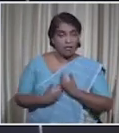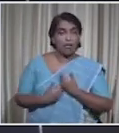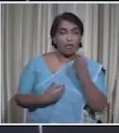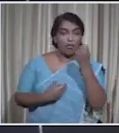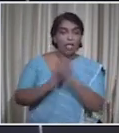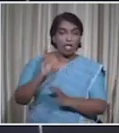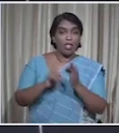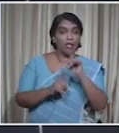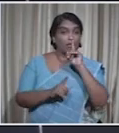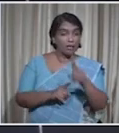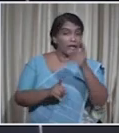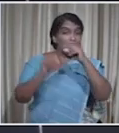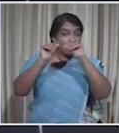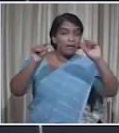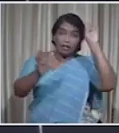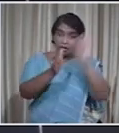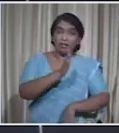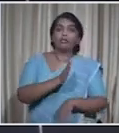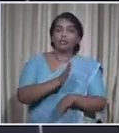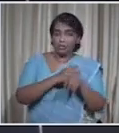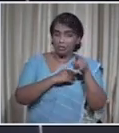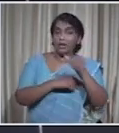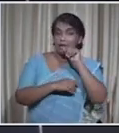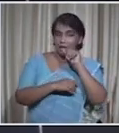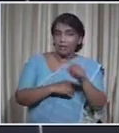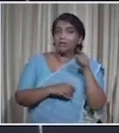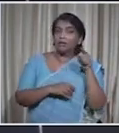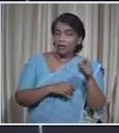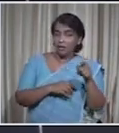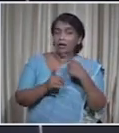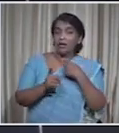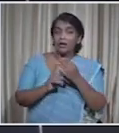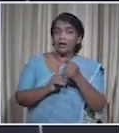ඇමතුමාට කියන්නේ ඒක අයින් කළා ඇත්ත වශයෙන්ම මේ